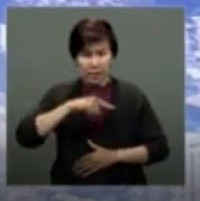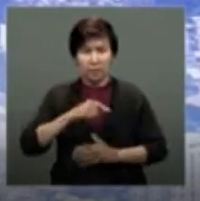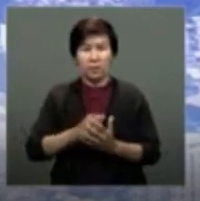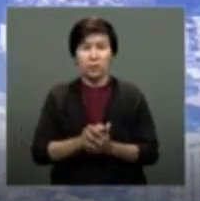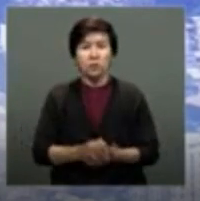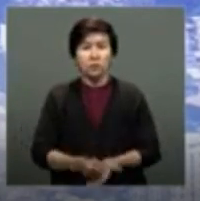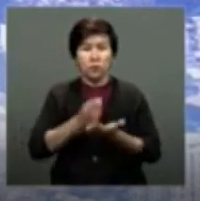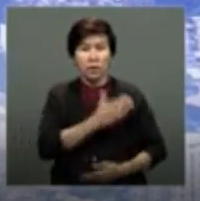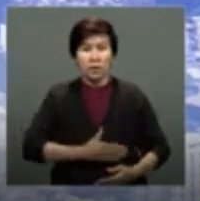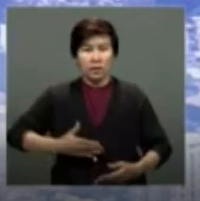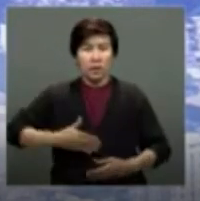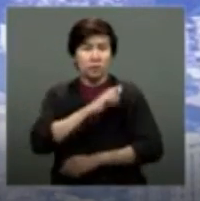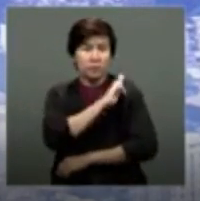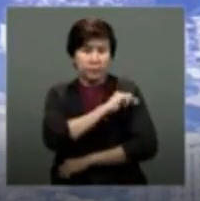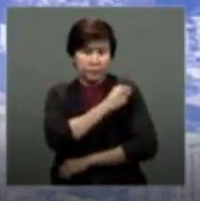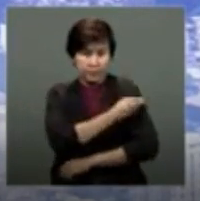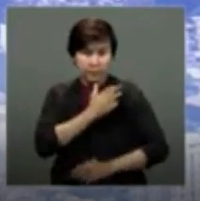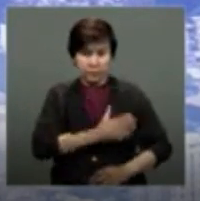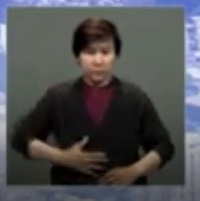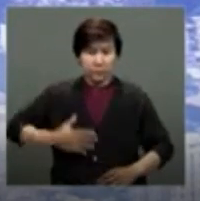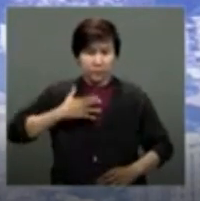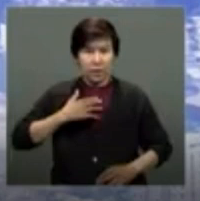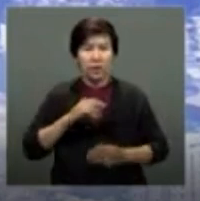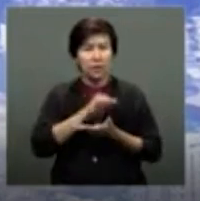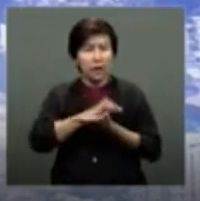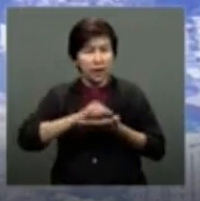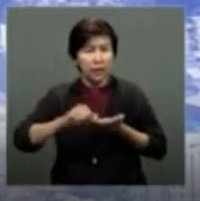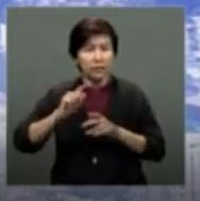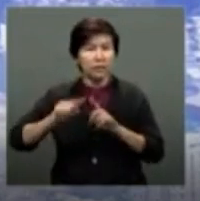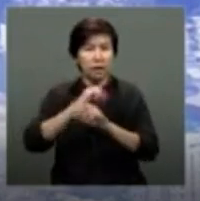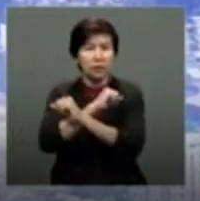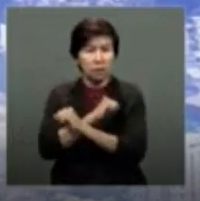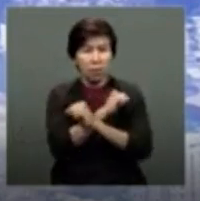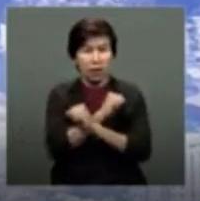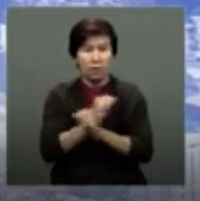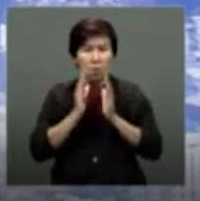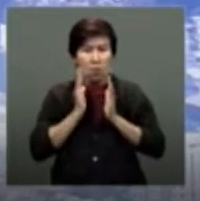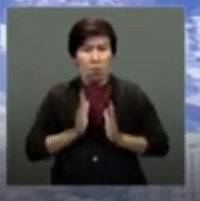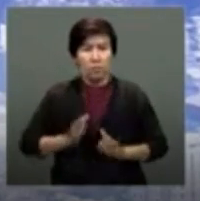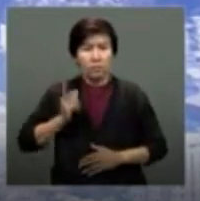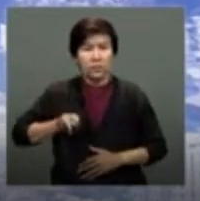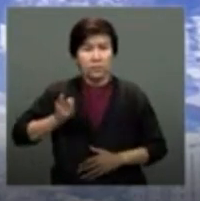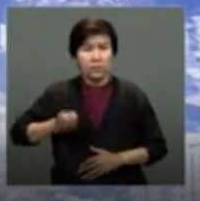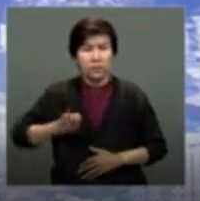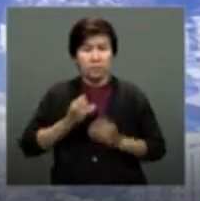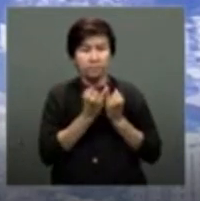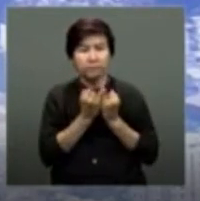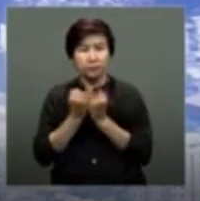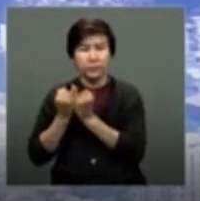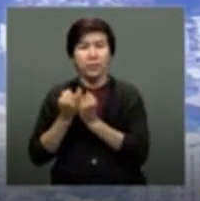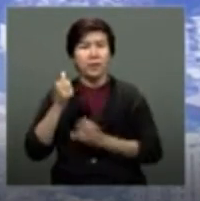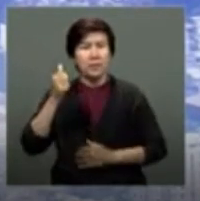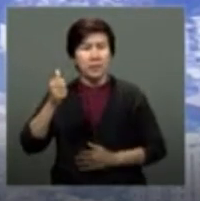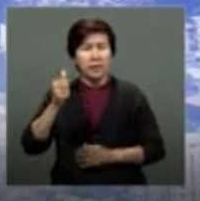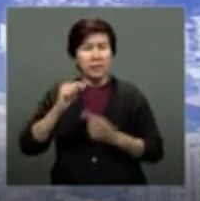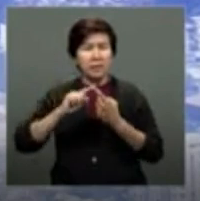คลได้ดีที่สุดได้รับคำชมอะไรหรือเปล่าเดี๋ยวผมจะมีชุดข้อมูลที่จะบอกทุกท่านนะครับในช่วงที่เกี่ยวข้องกับข่าวอย่างนี้นะ